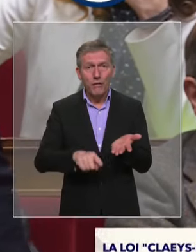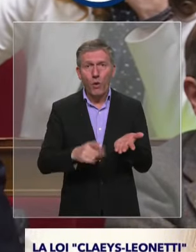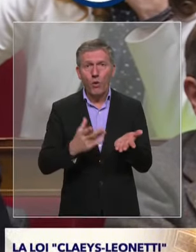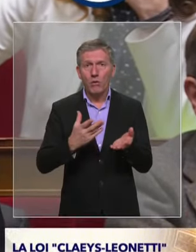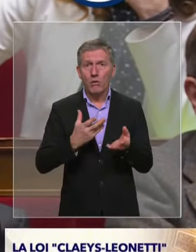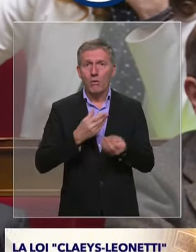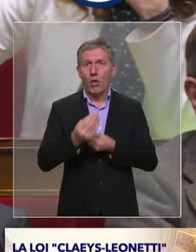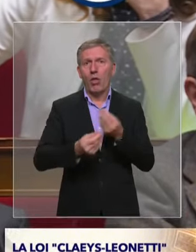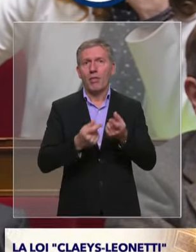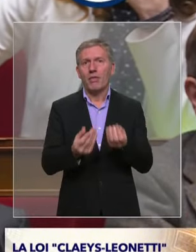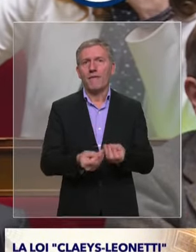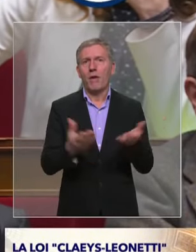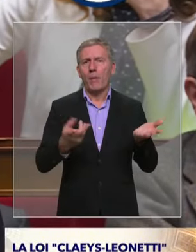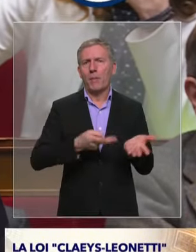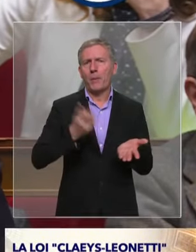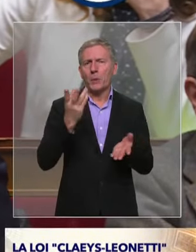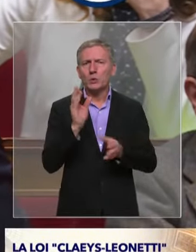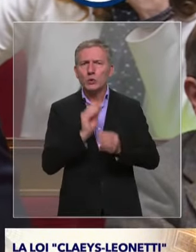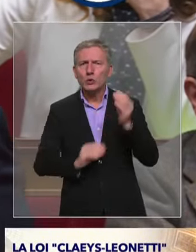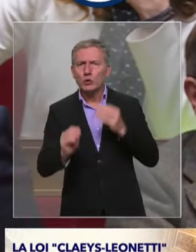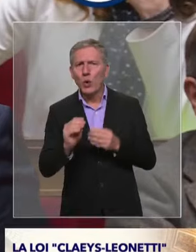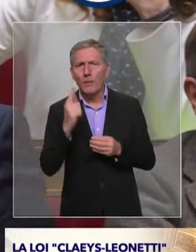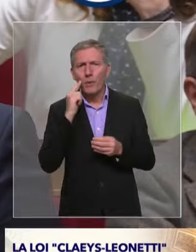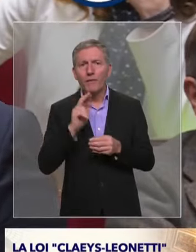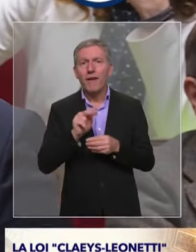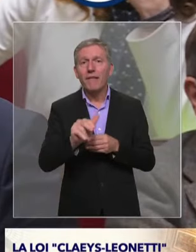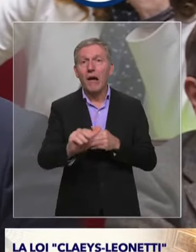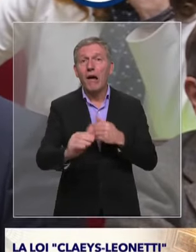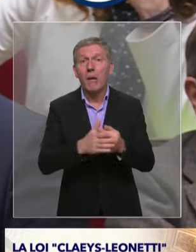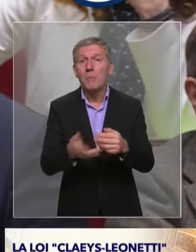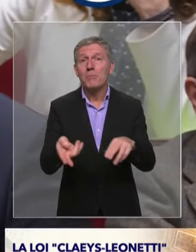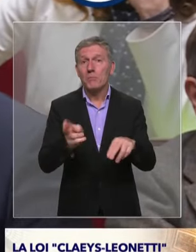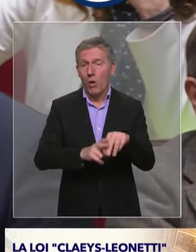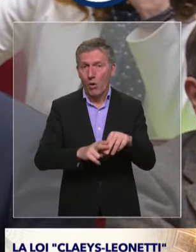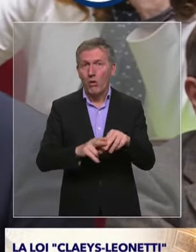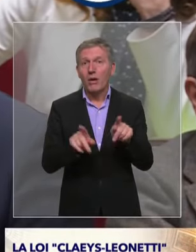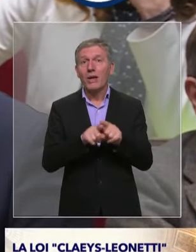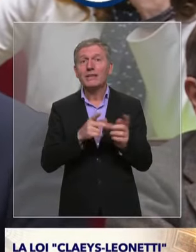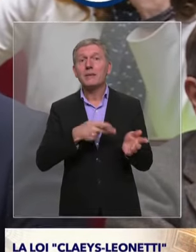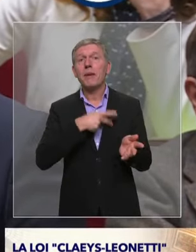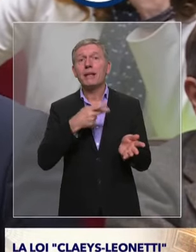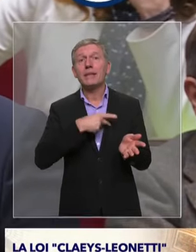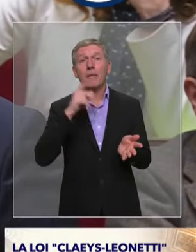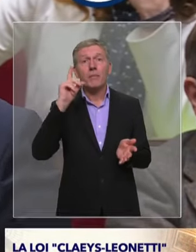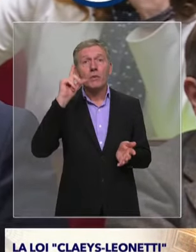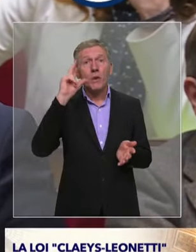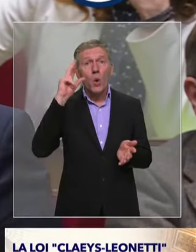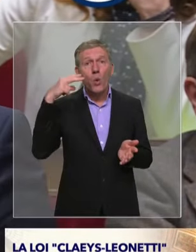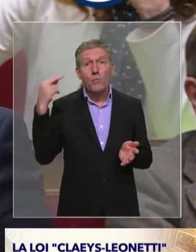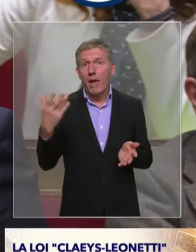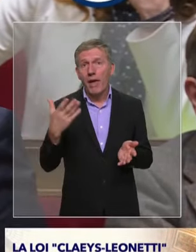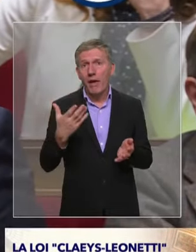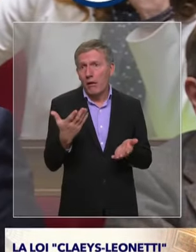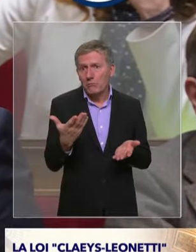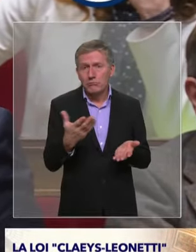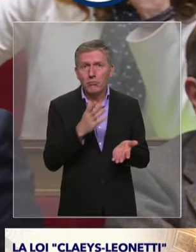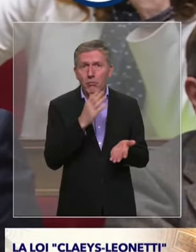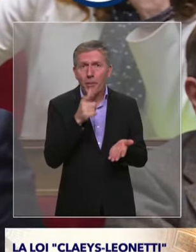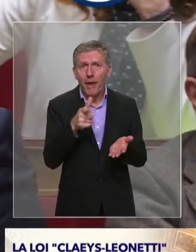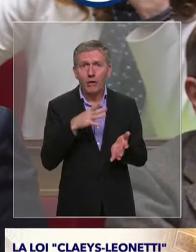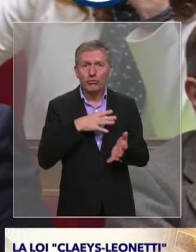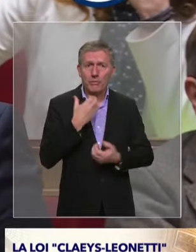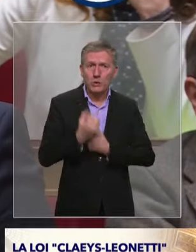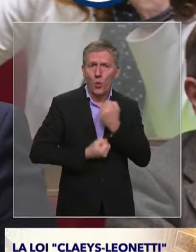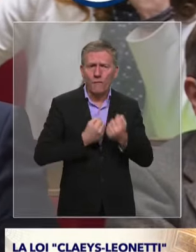développement massif des soins palliatifs. Mais comme toute médecine humaine, ils sont parfois impuissants face à certaines